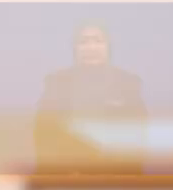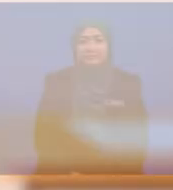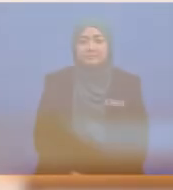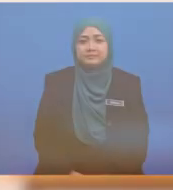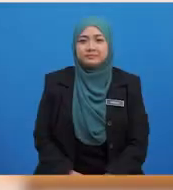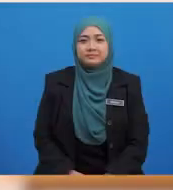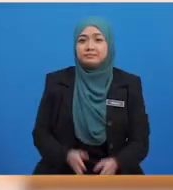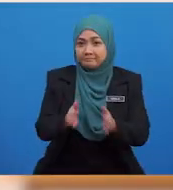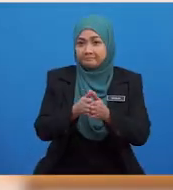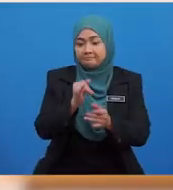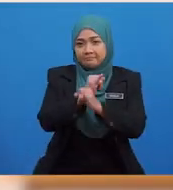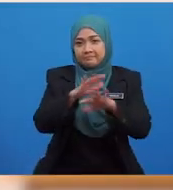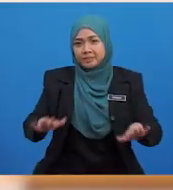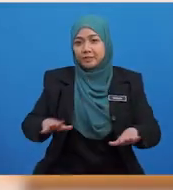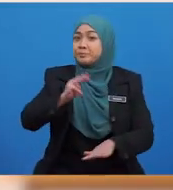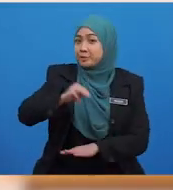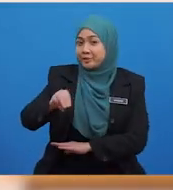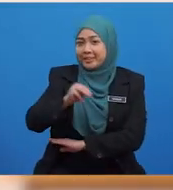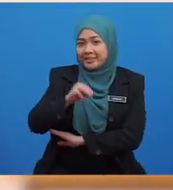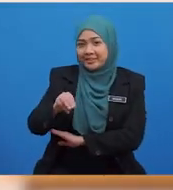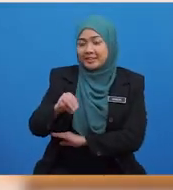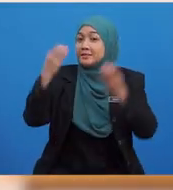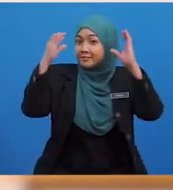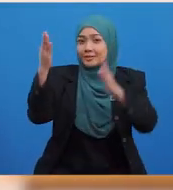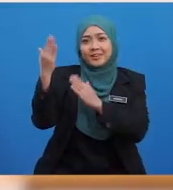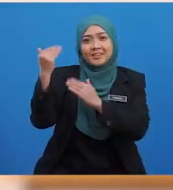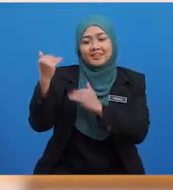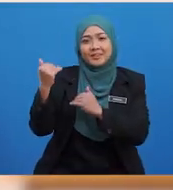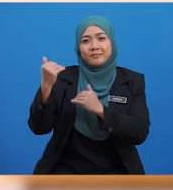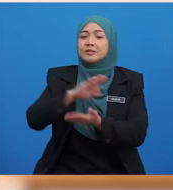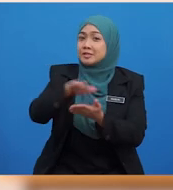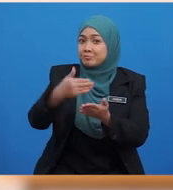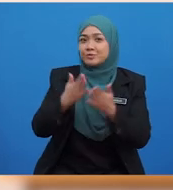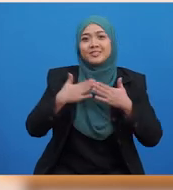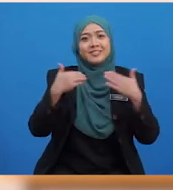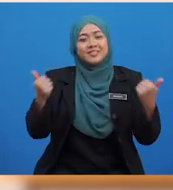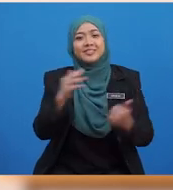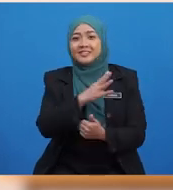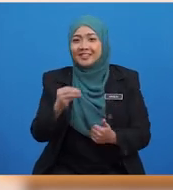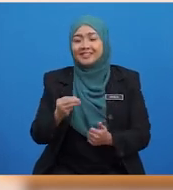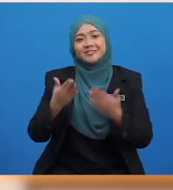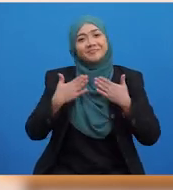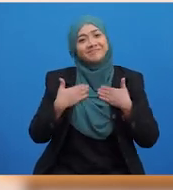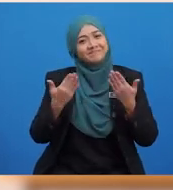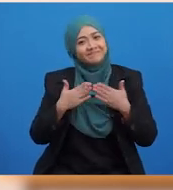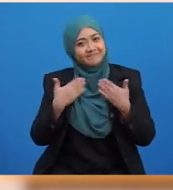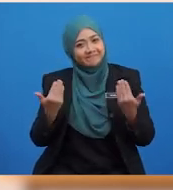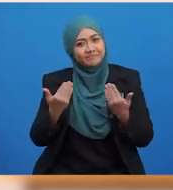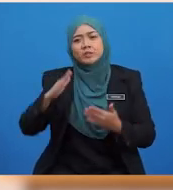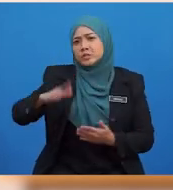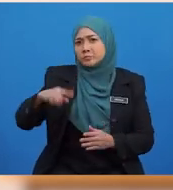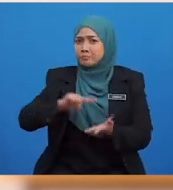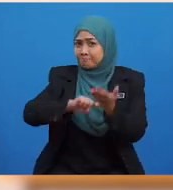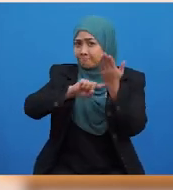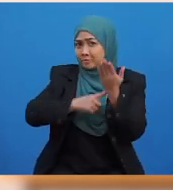salam sejahtra murid-murid Cikgu harap kamu semua dalam keadaan sehat dan ceria Sebelum kita mulai